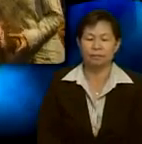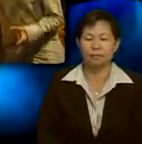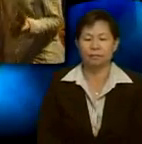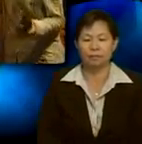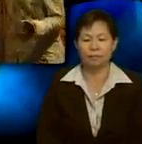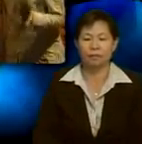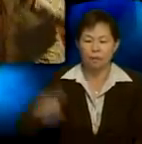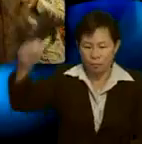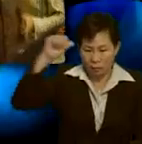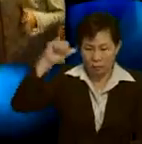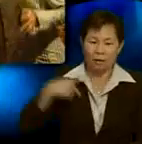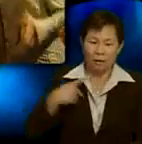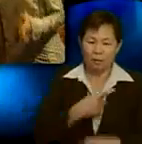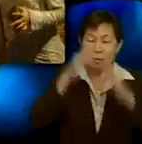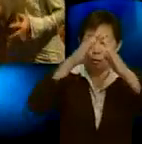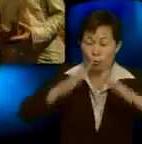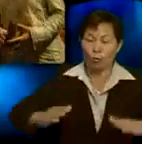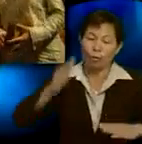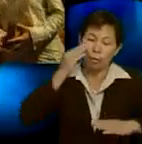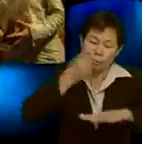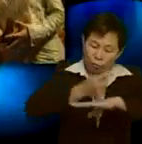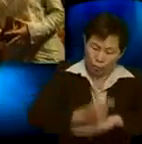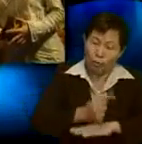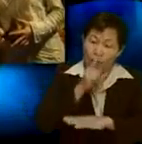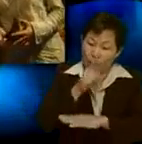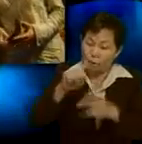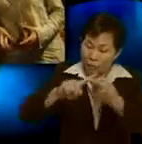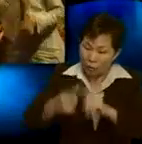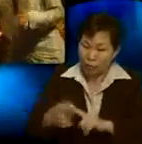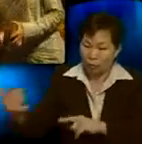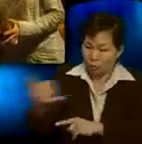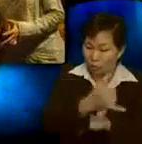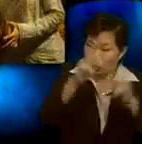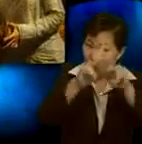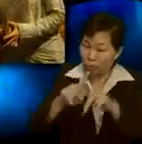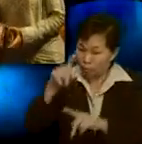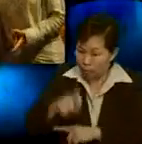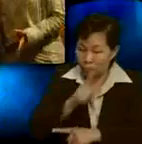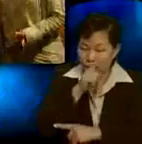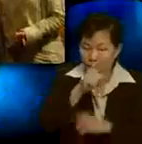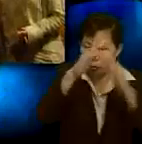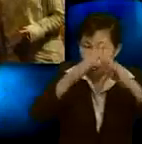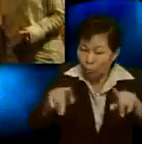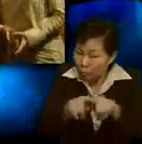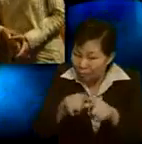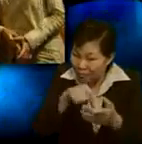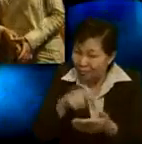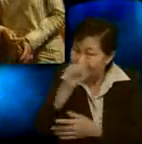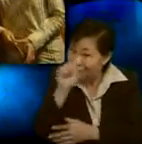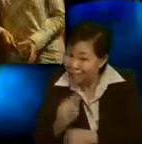Kawan-kawan, di belakang kami ni ialah rumah Melayu tradisional. Saya pasti kawan-kawan kalau berkunjung ke kampung mesti pernah nampak rumah macam ni